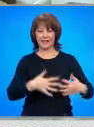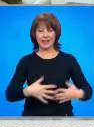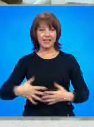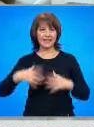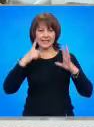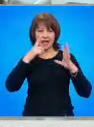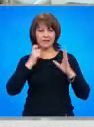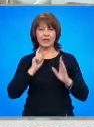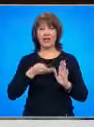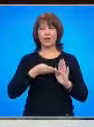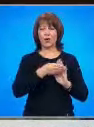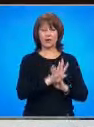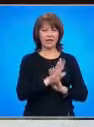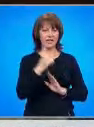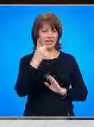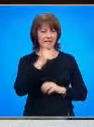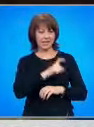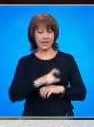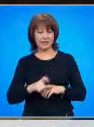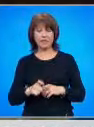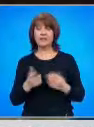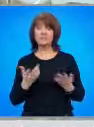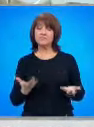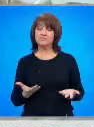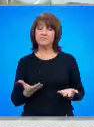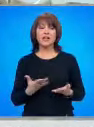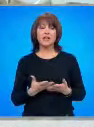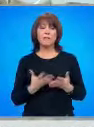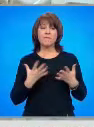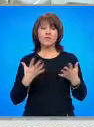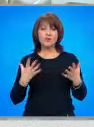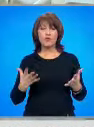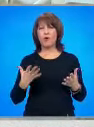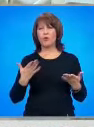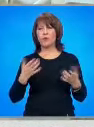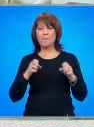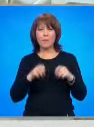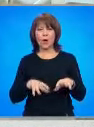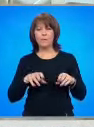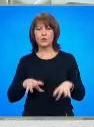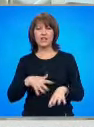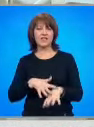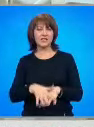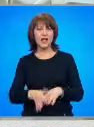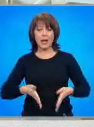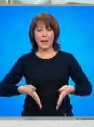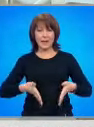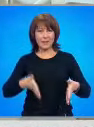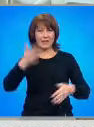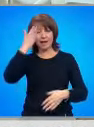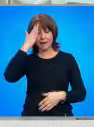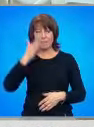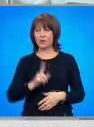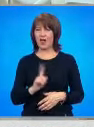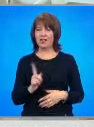болницата след една седмица. Се оказа, че всъщност има много пробойни в системата и пътят на пациента всъщност не е